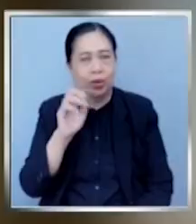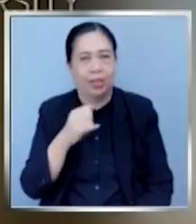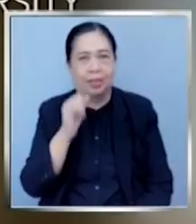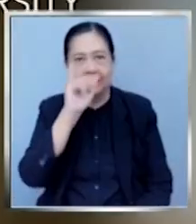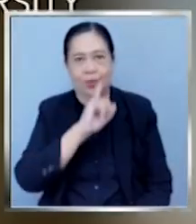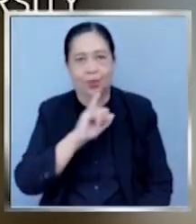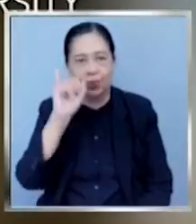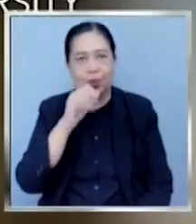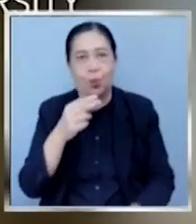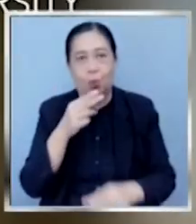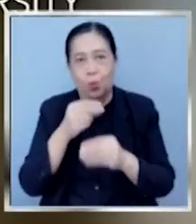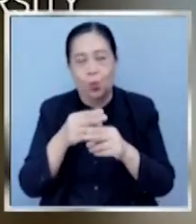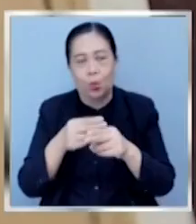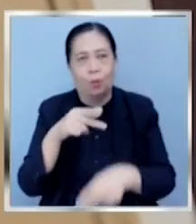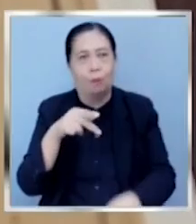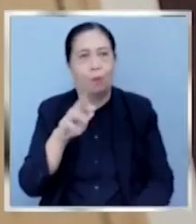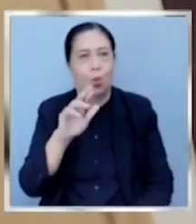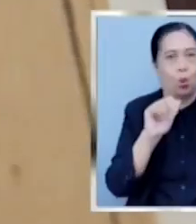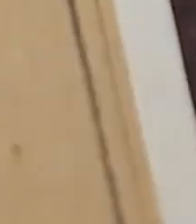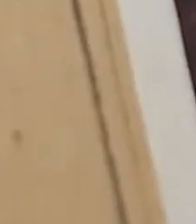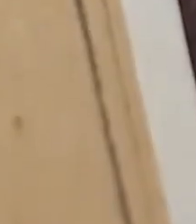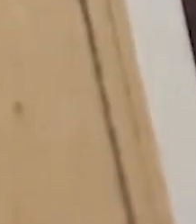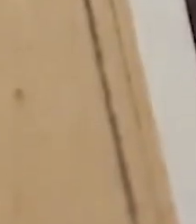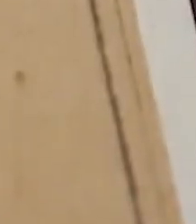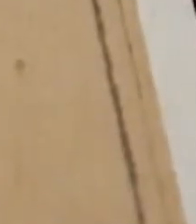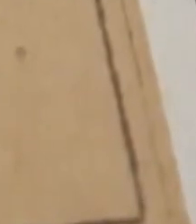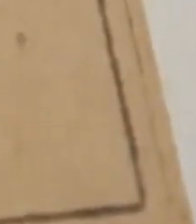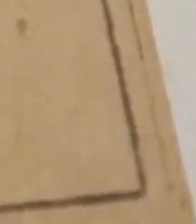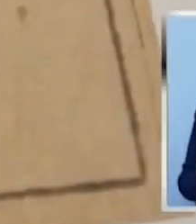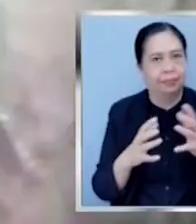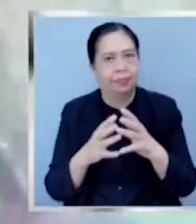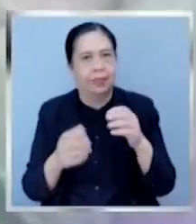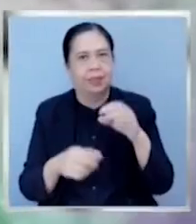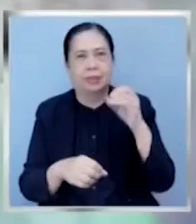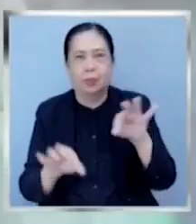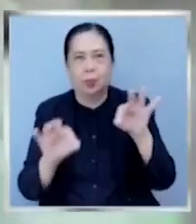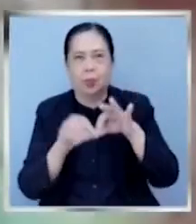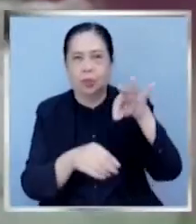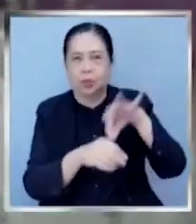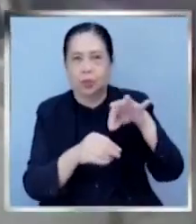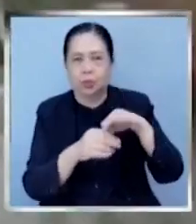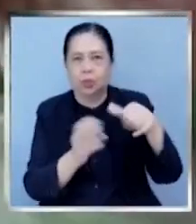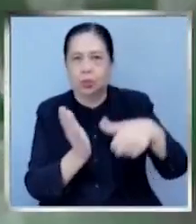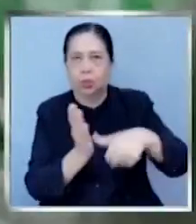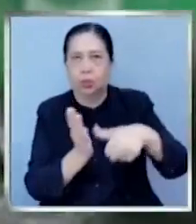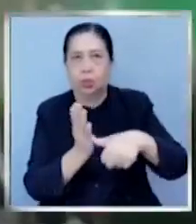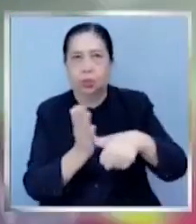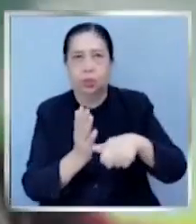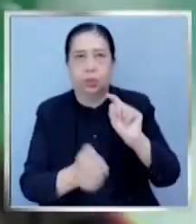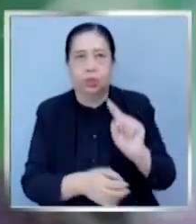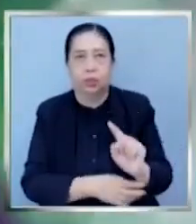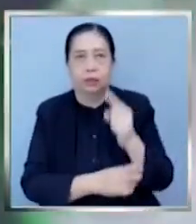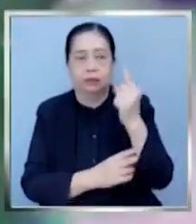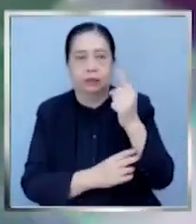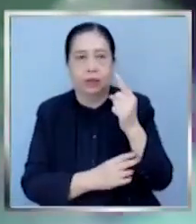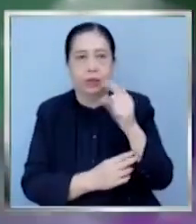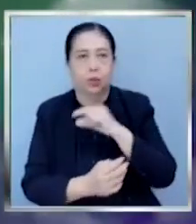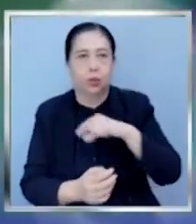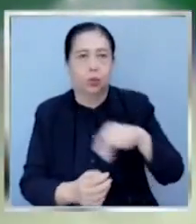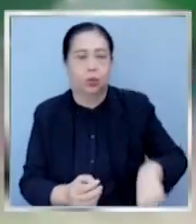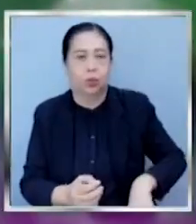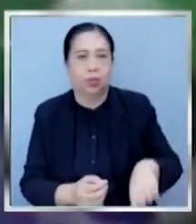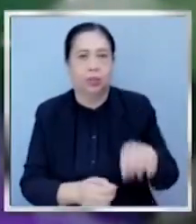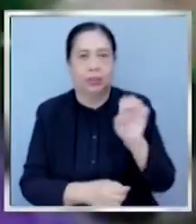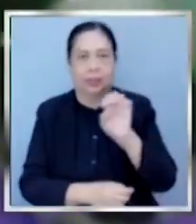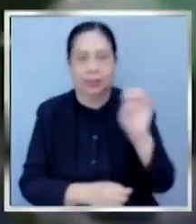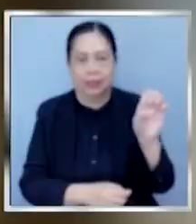Villanueva. Yung candidates has to amass a number of votes to win. Siya ang kauna-unahang Reina del Oriente, considered as